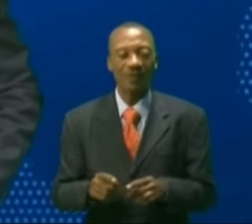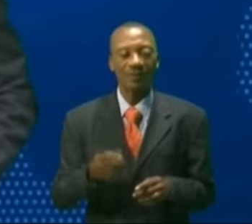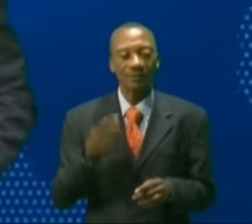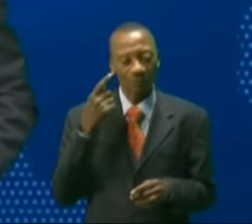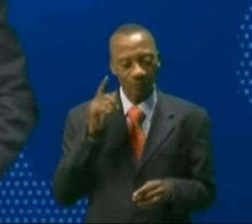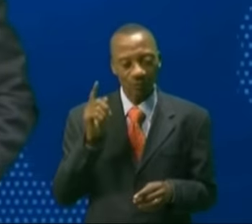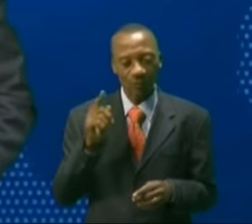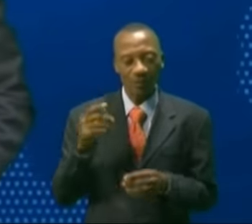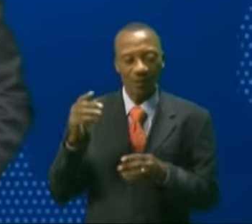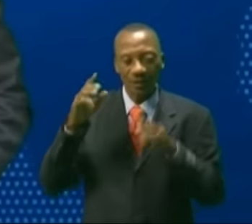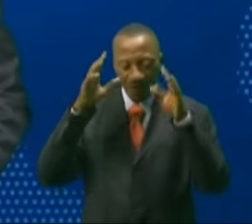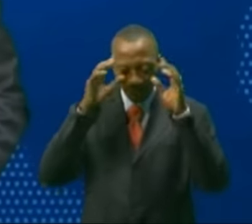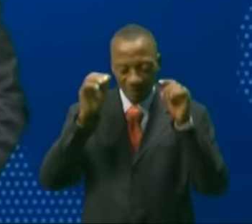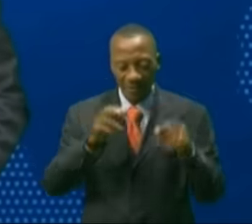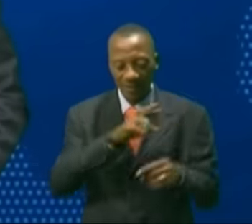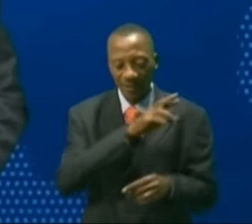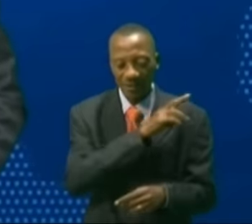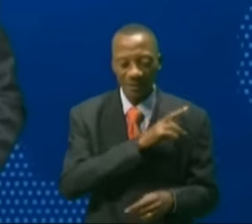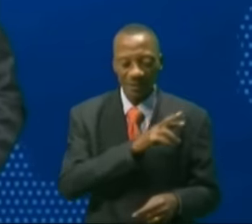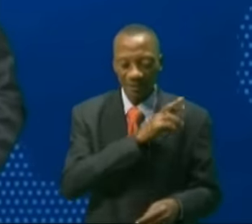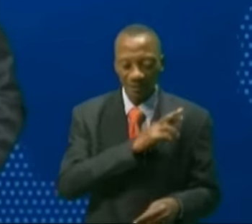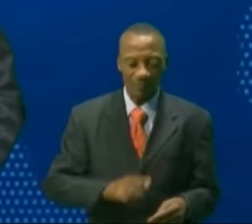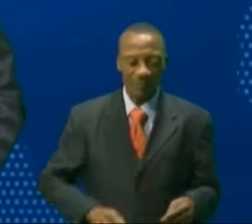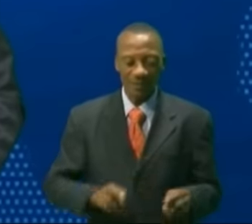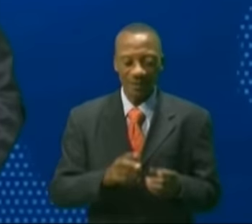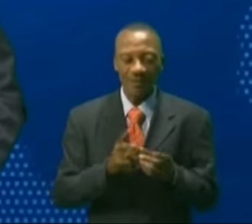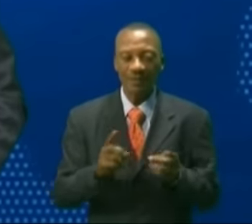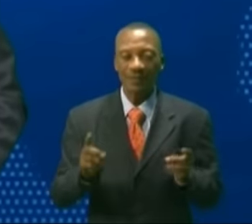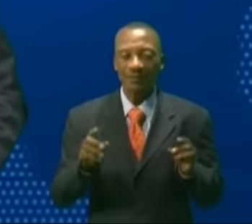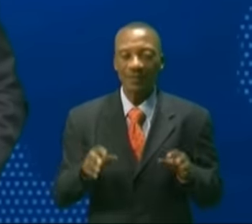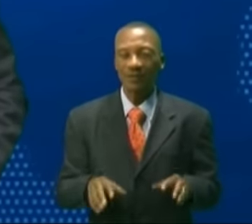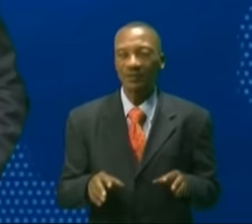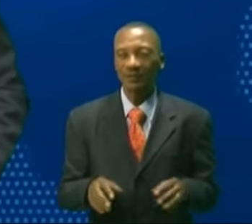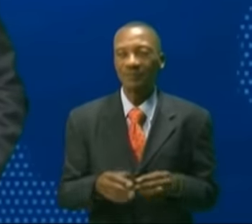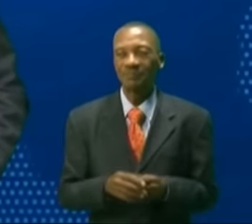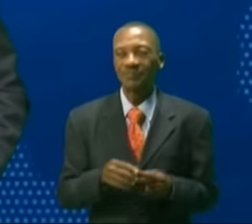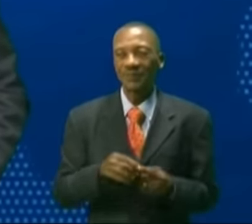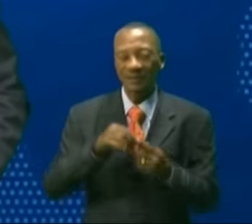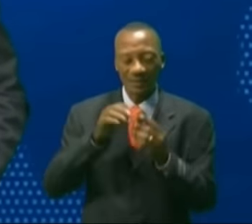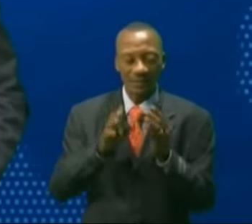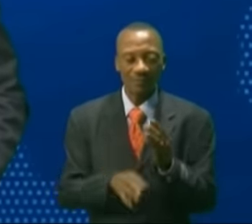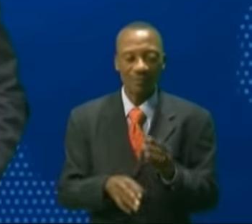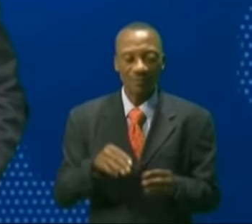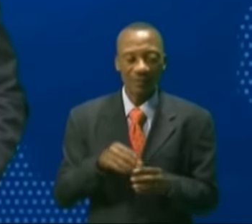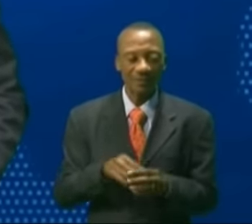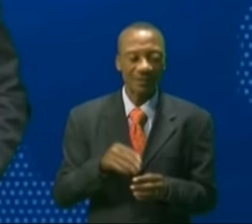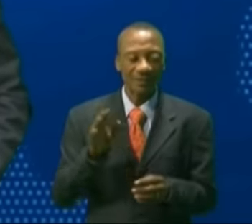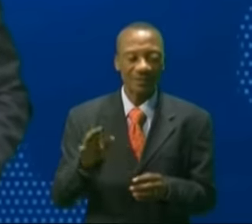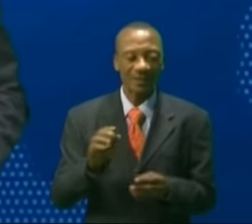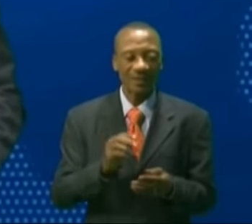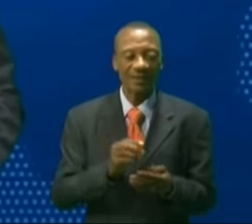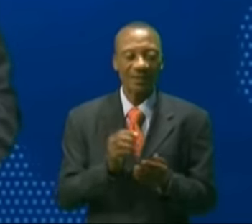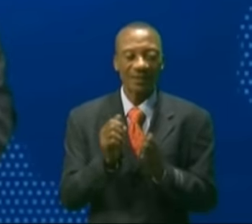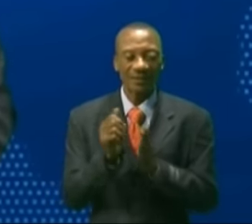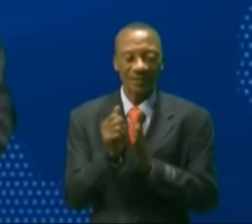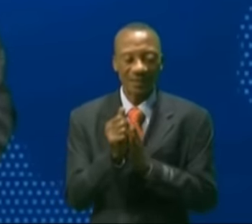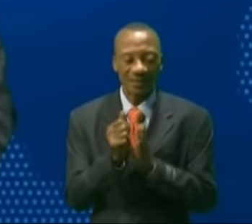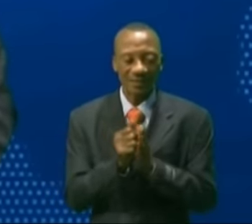Congo du 18 février 2006, spécialement en ses articles 69,